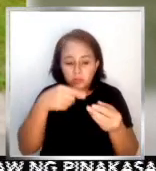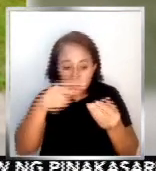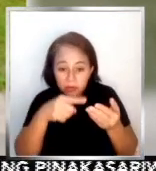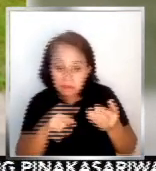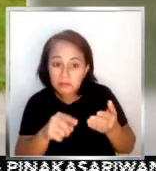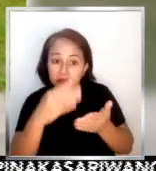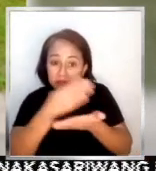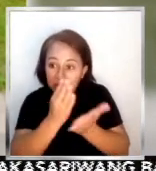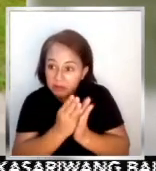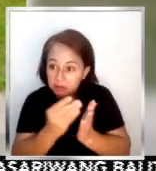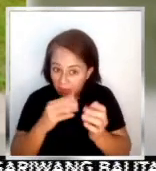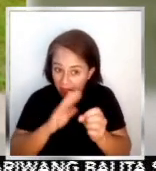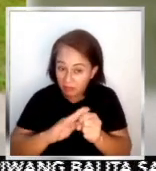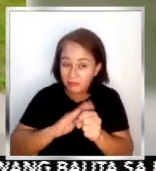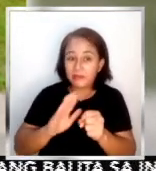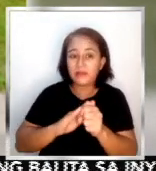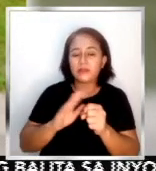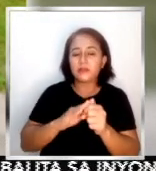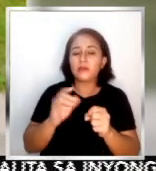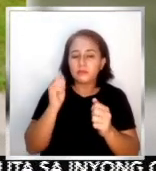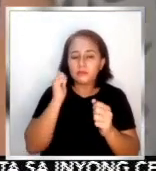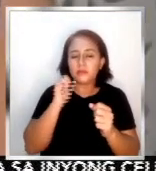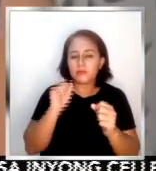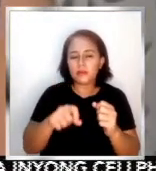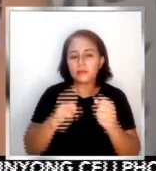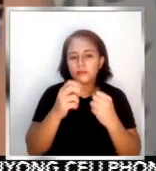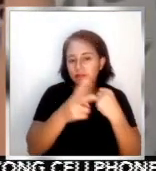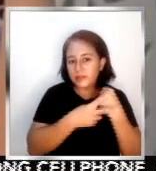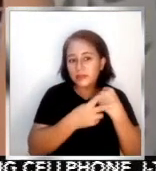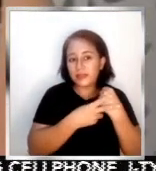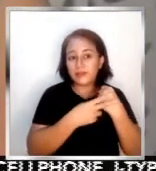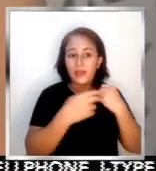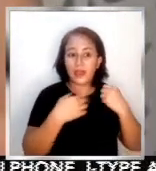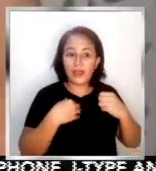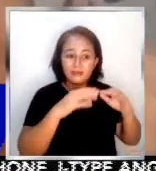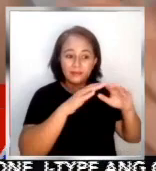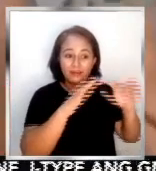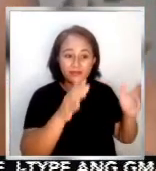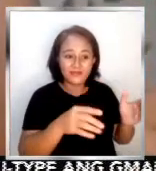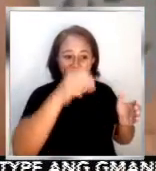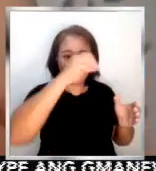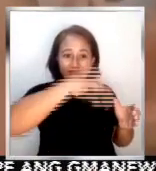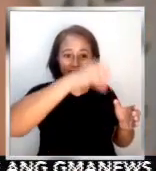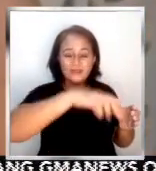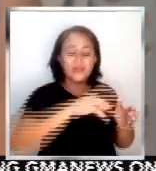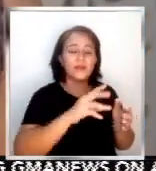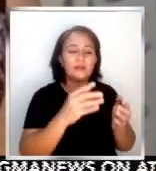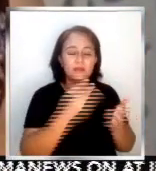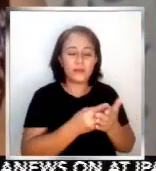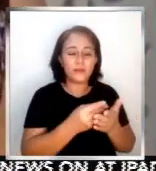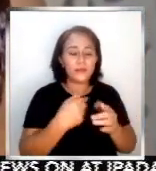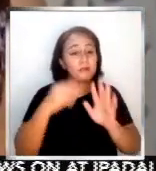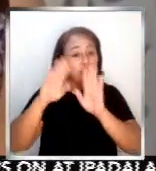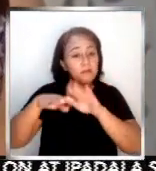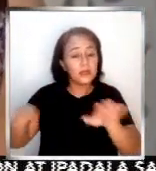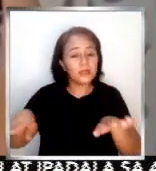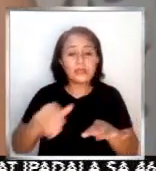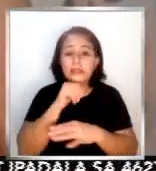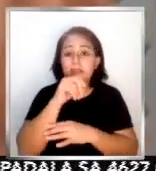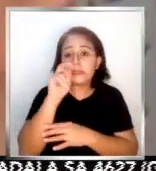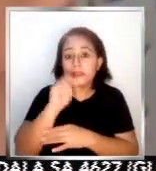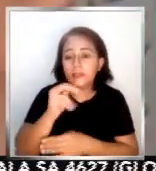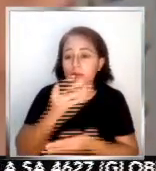lagi raw may savings o alkansya si Ayesha. Sa mga bata naman na hindi nyo naman kailangan bumili talaga ngayon ng piggy